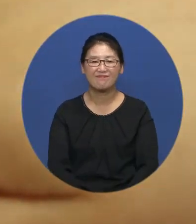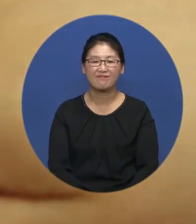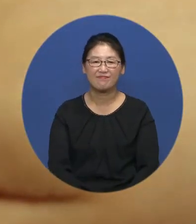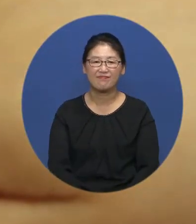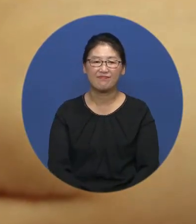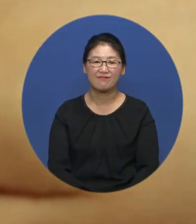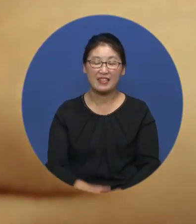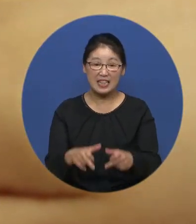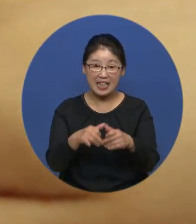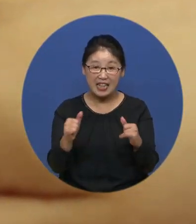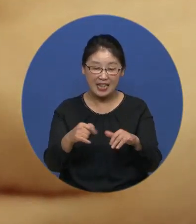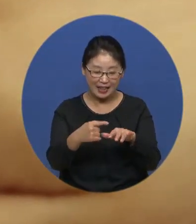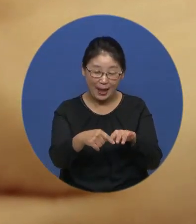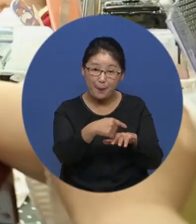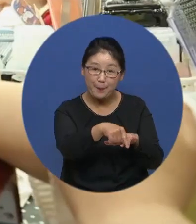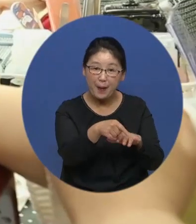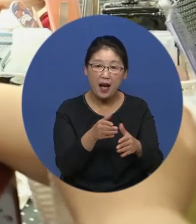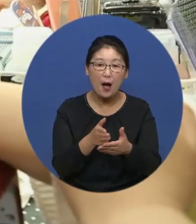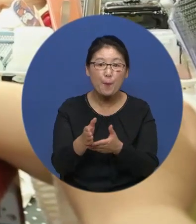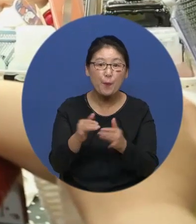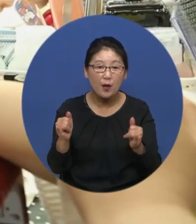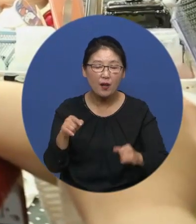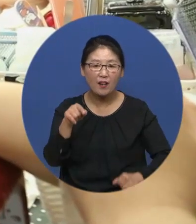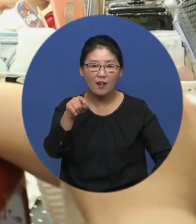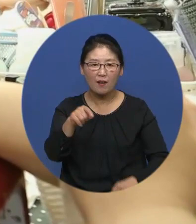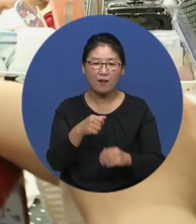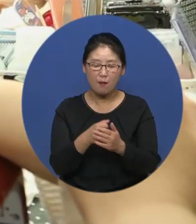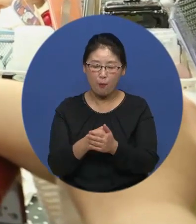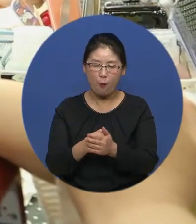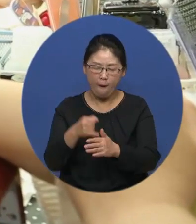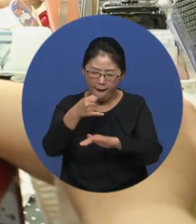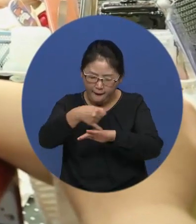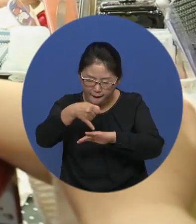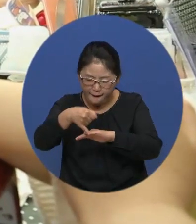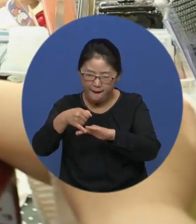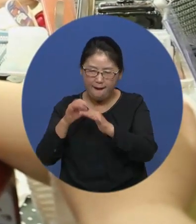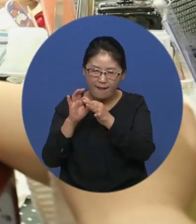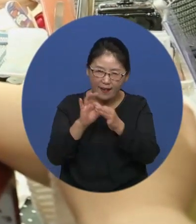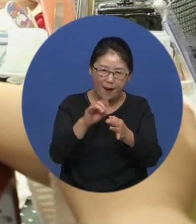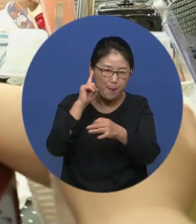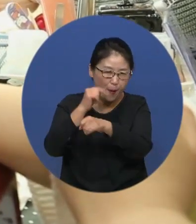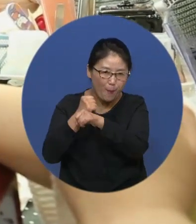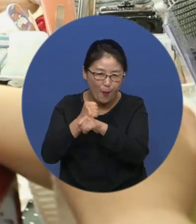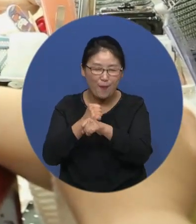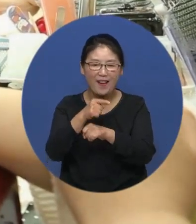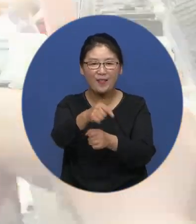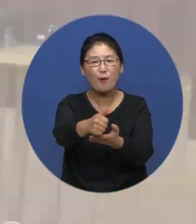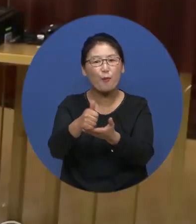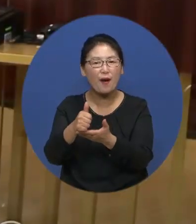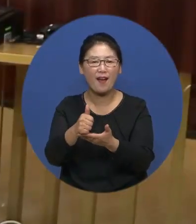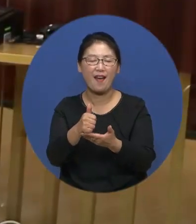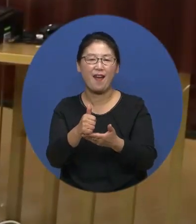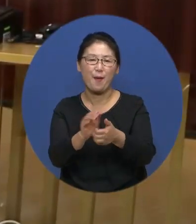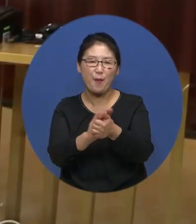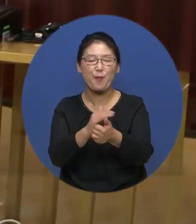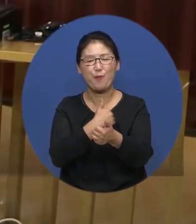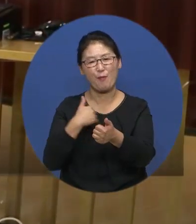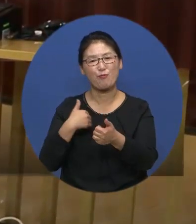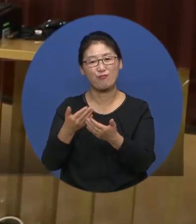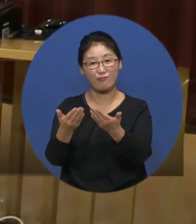장애인 네일 아티스트들은 지속적인 디자인 개발을 통해 고객의 만족도를 높여주고 있는데요. 혹시